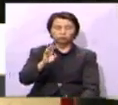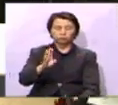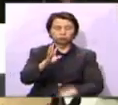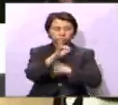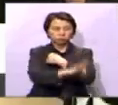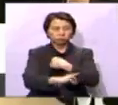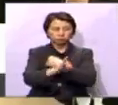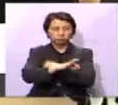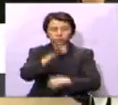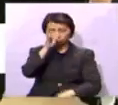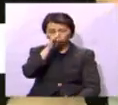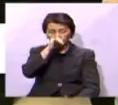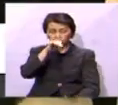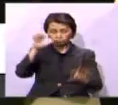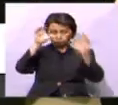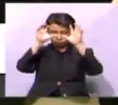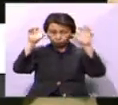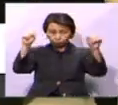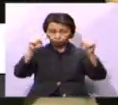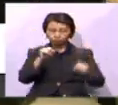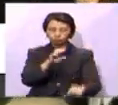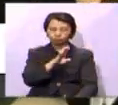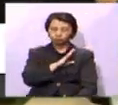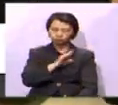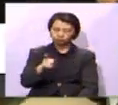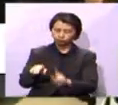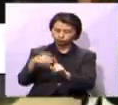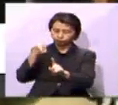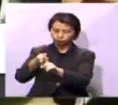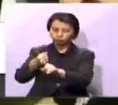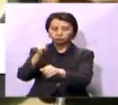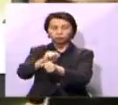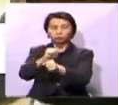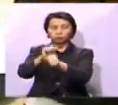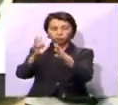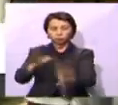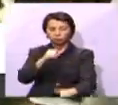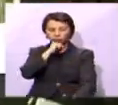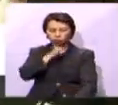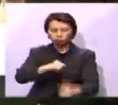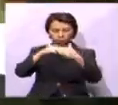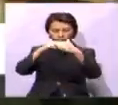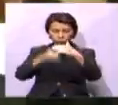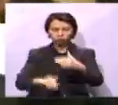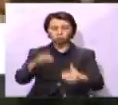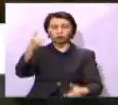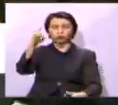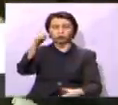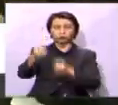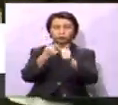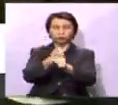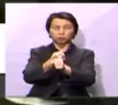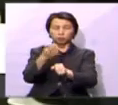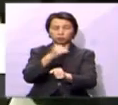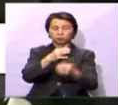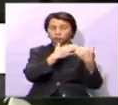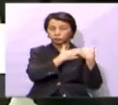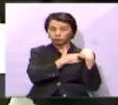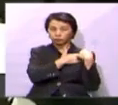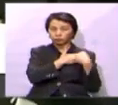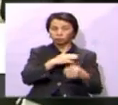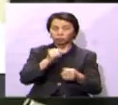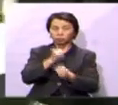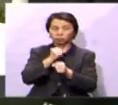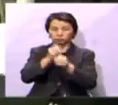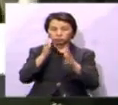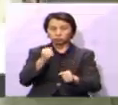Negeri Melaka. Majikan juga didapati mengarahkan para pekerjanya yang berumur kurang 18 tahun dan berjawatan sebagai